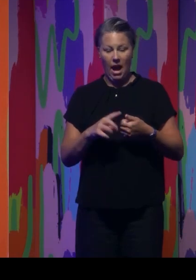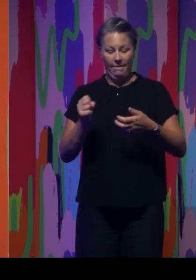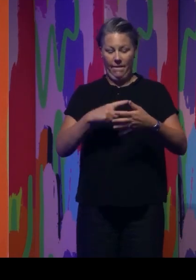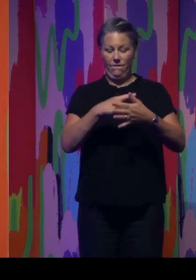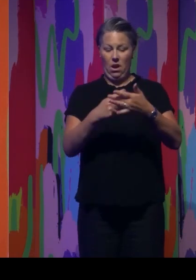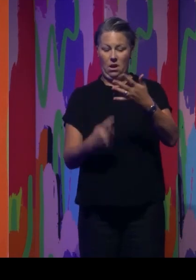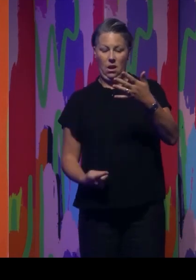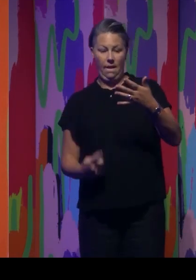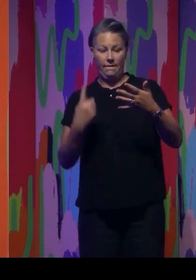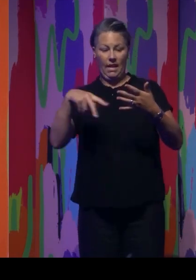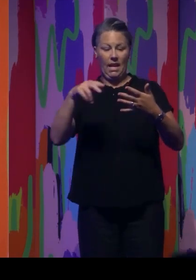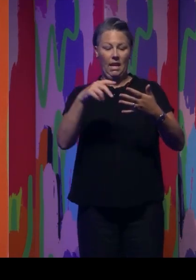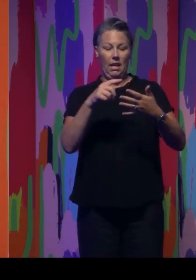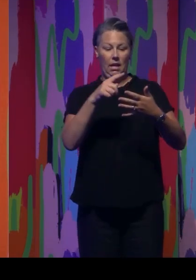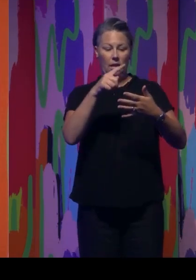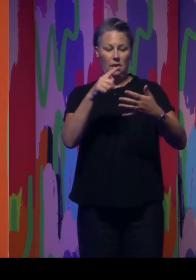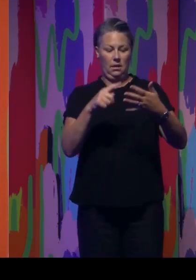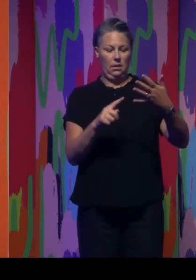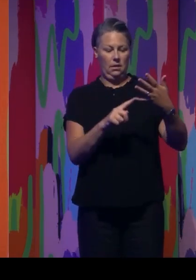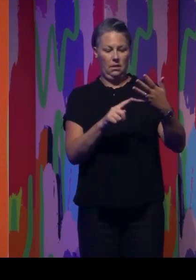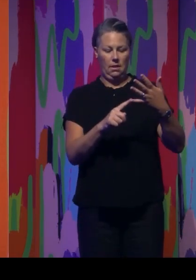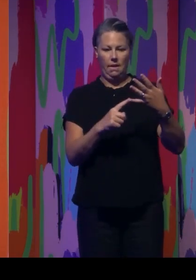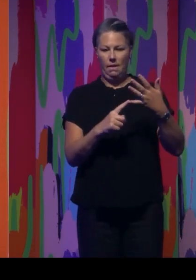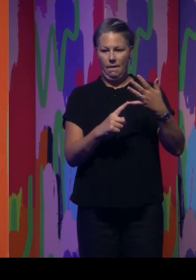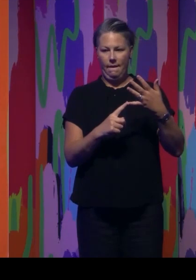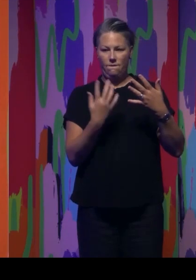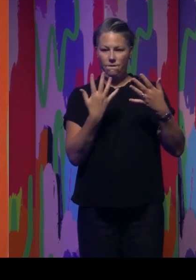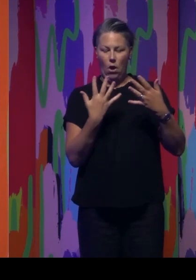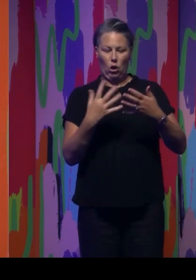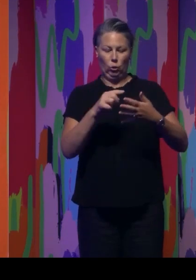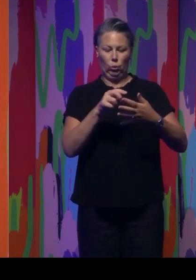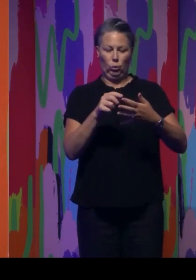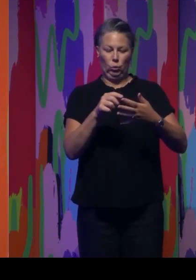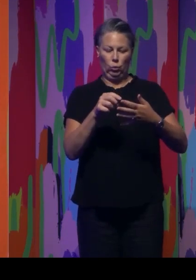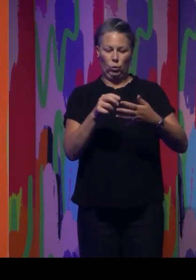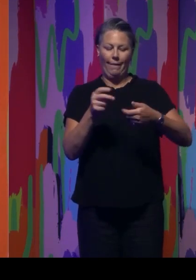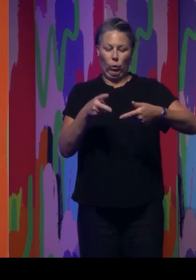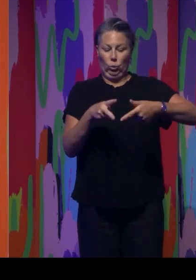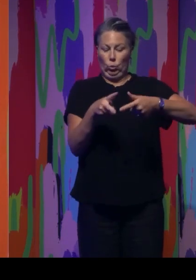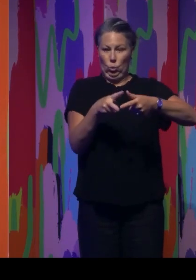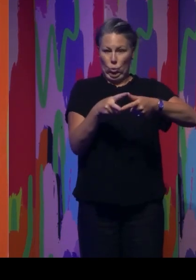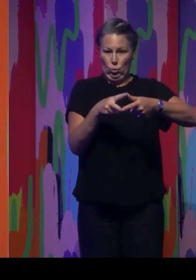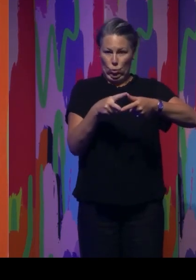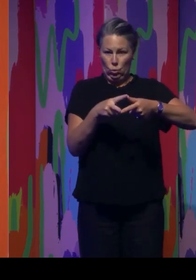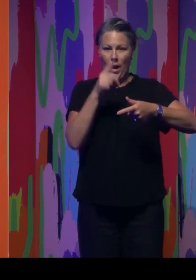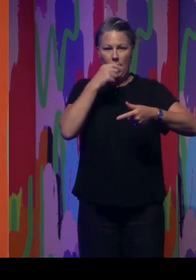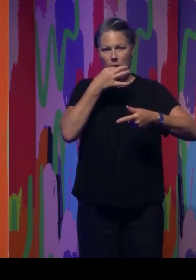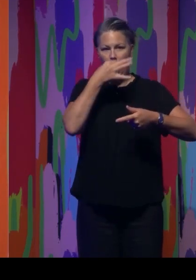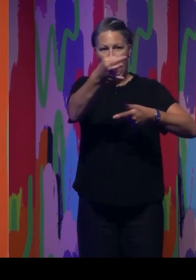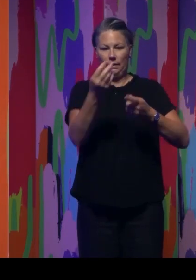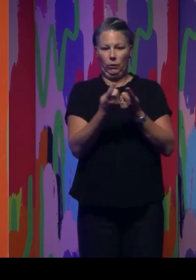ফাইভ ওয়ান ফাইভ এ উইচ ইফ হাজবেন্ড ইজ ফিজিক্যালি